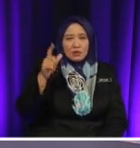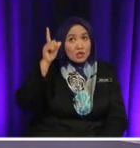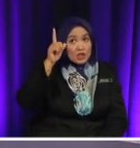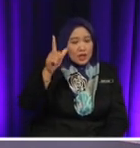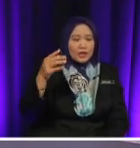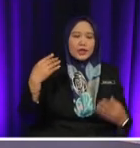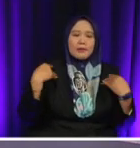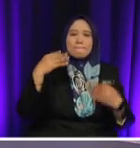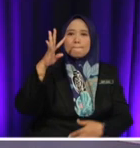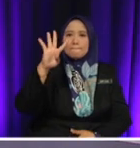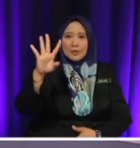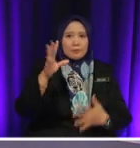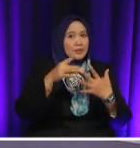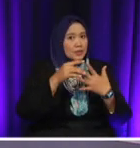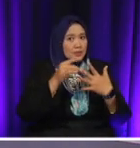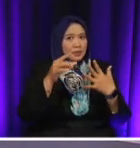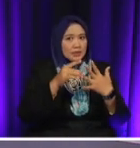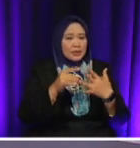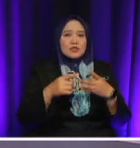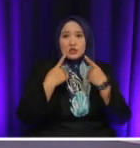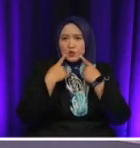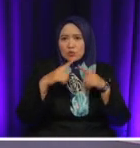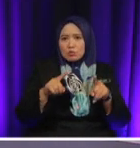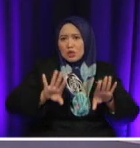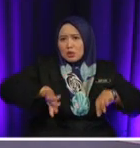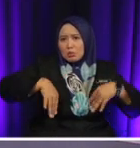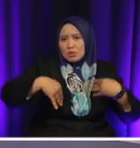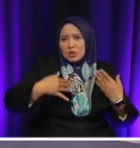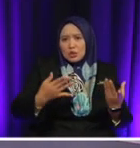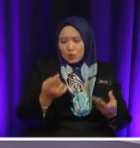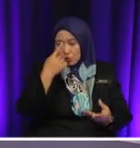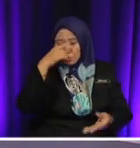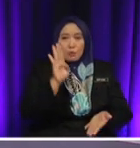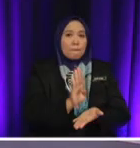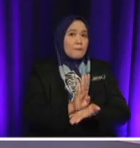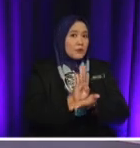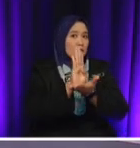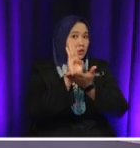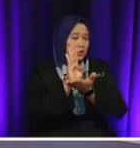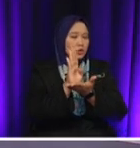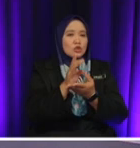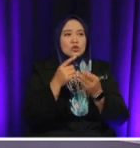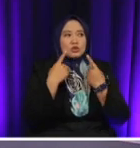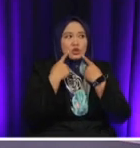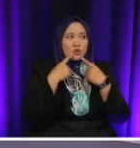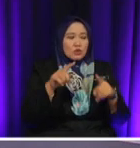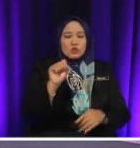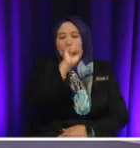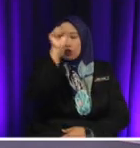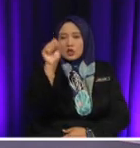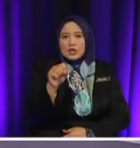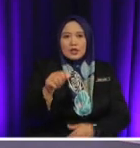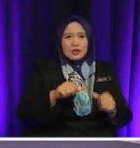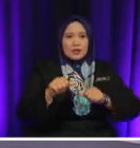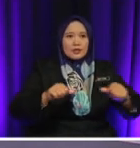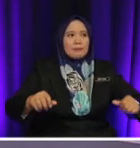m Pan Jaan okey Bagaimana panduan untuk menjawab soalan aneka pilihan ini menggunakan teknik